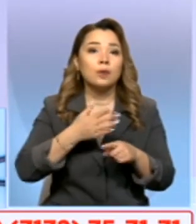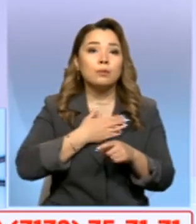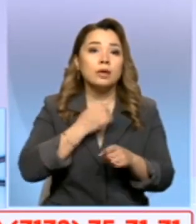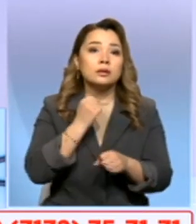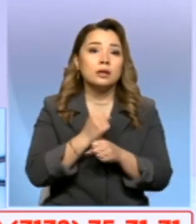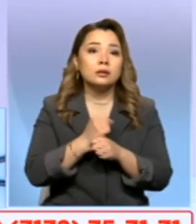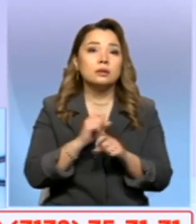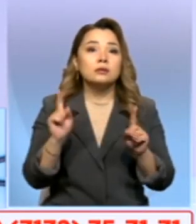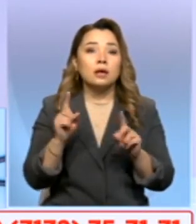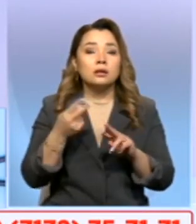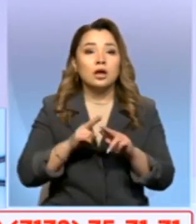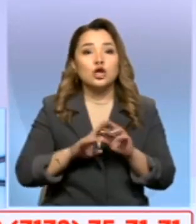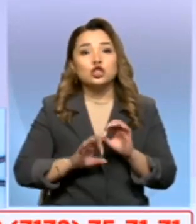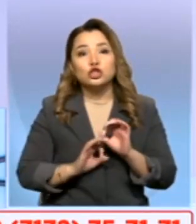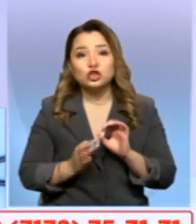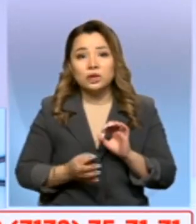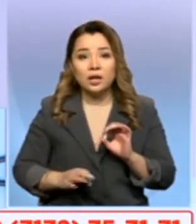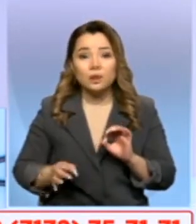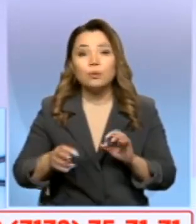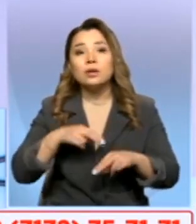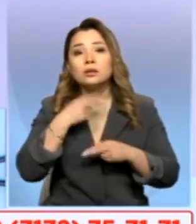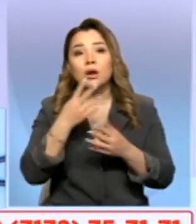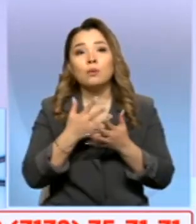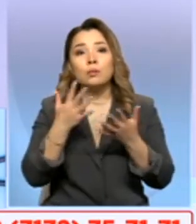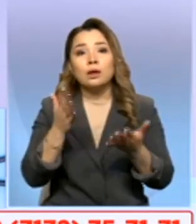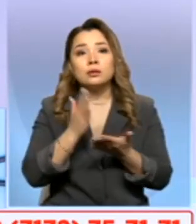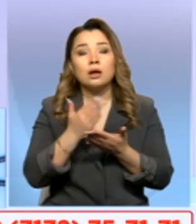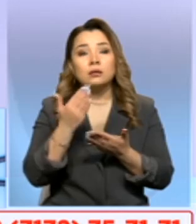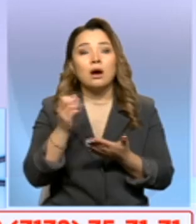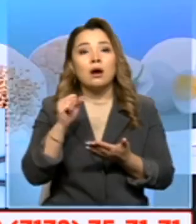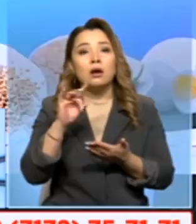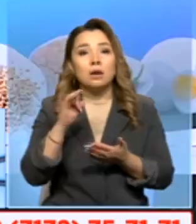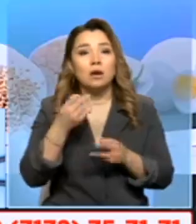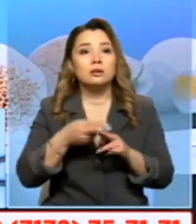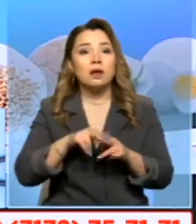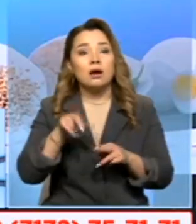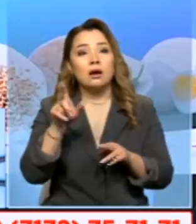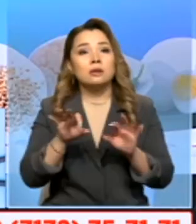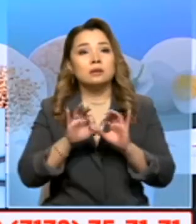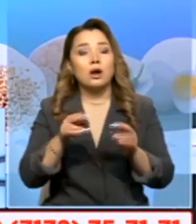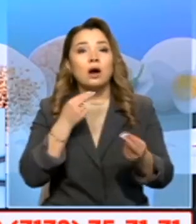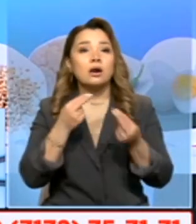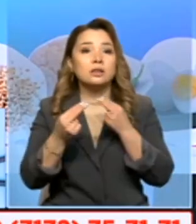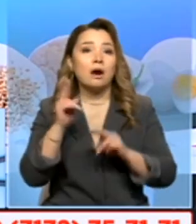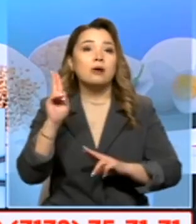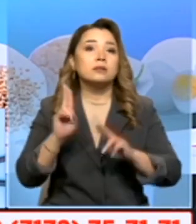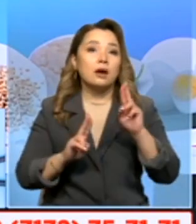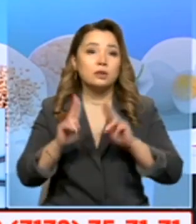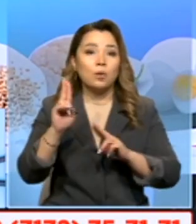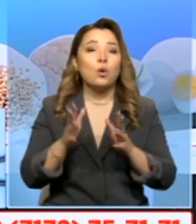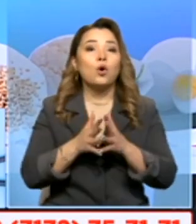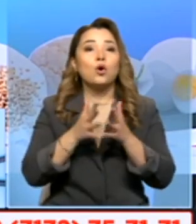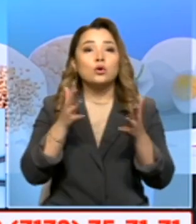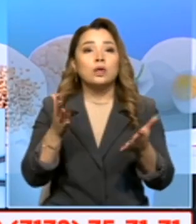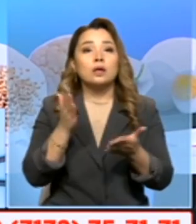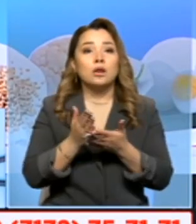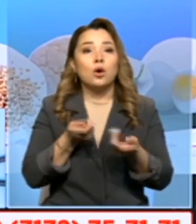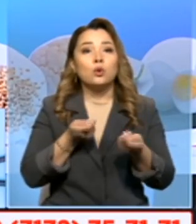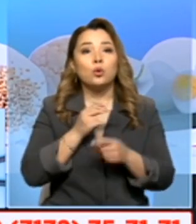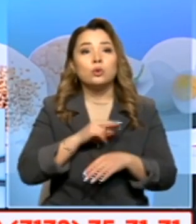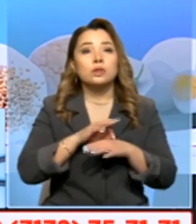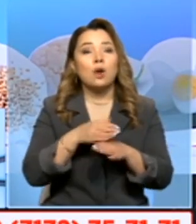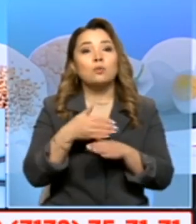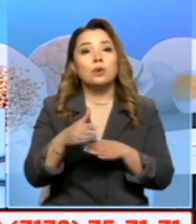істейміз, мына біздің шегімізге де үлкен мән береміз. Арай ханым мен қаз толықтыра кетеді, тамақтану тәртібінен үлкен роль